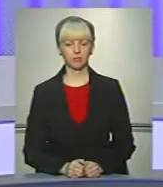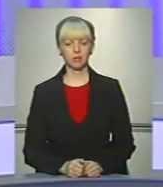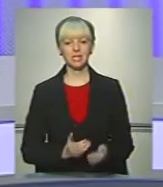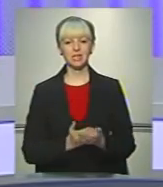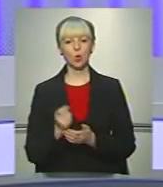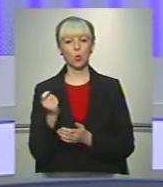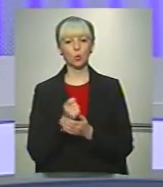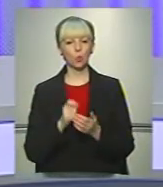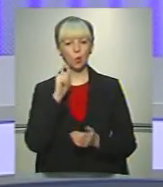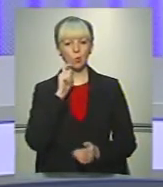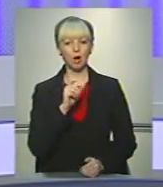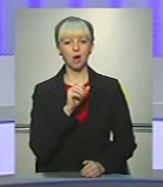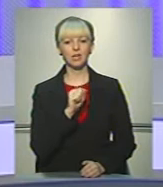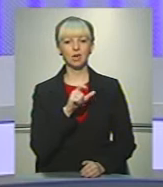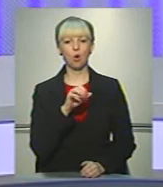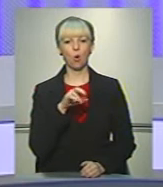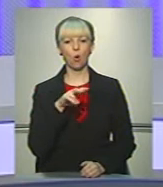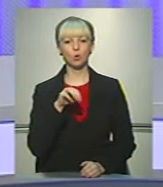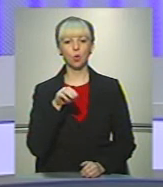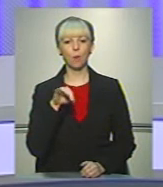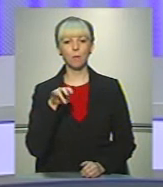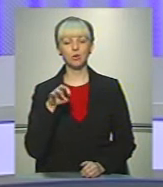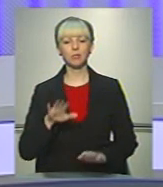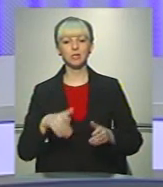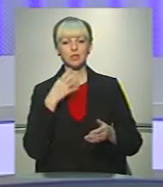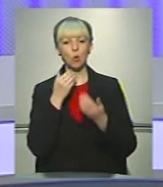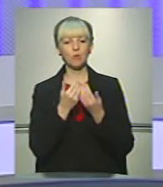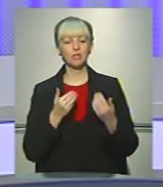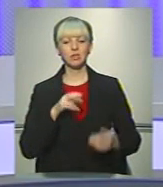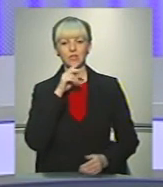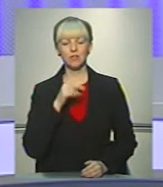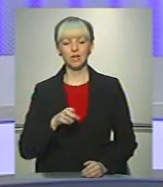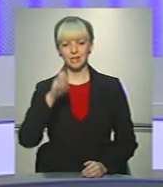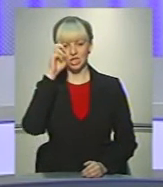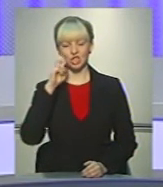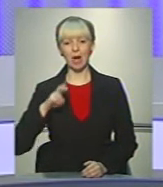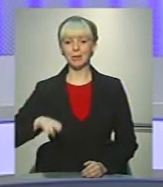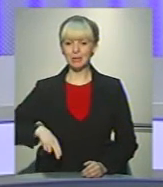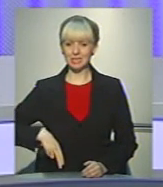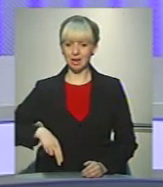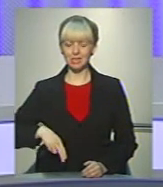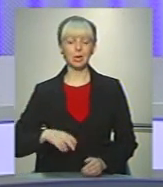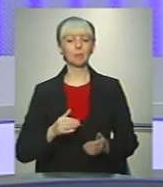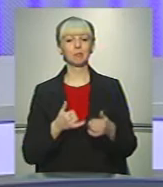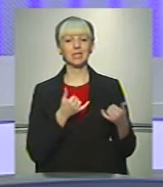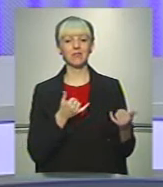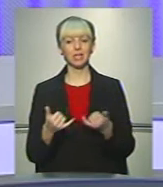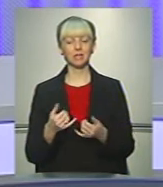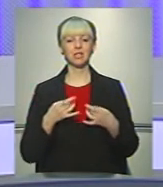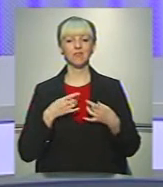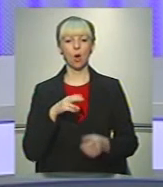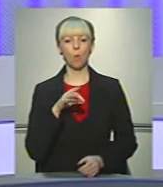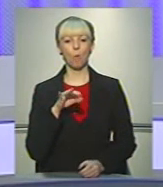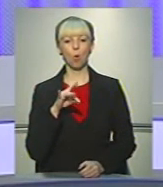Заслужений художник України Андрій Холоменюк представив свою виставку у Чернівецькій обласній державній адміністрації. Присвятив її святу